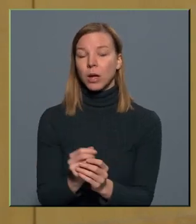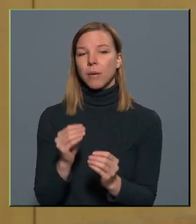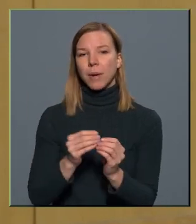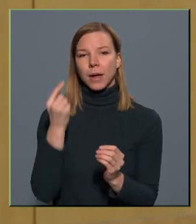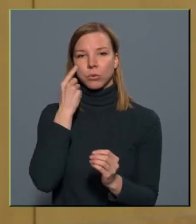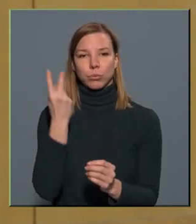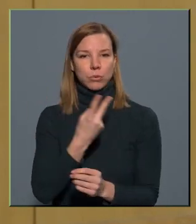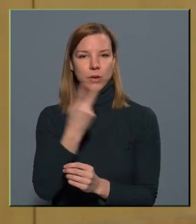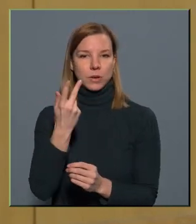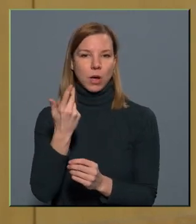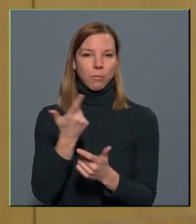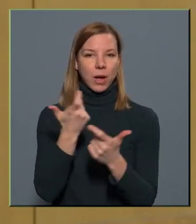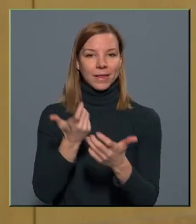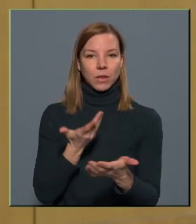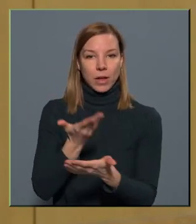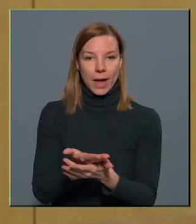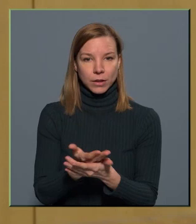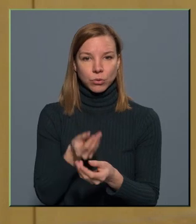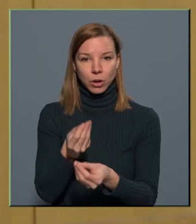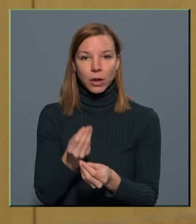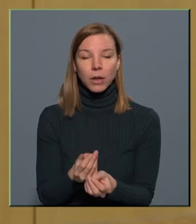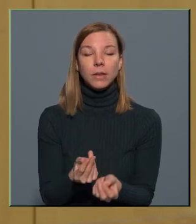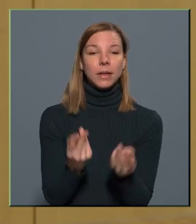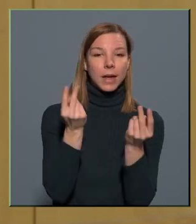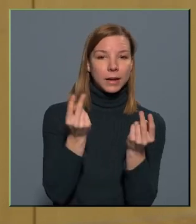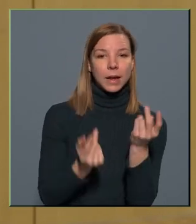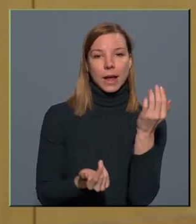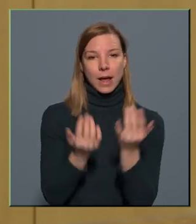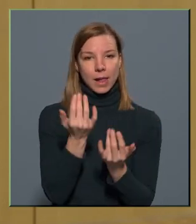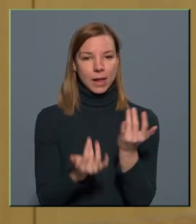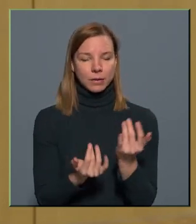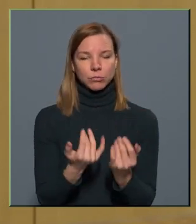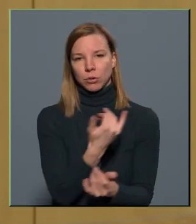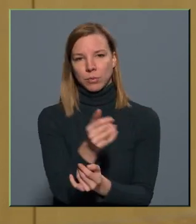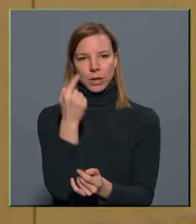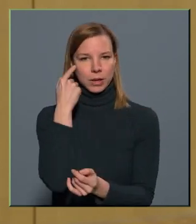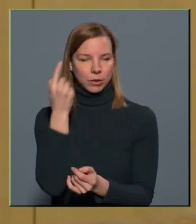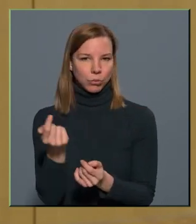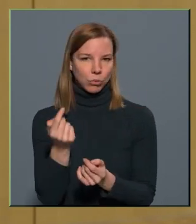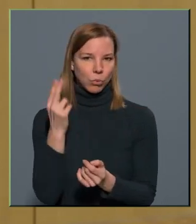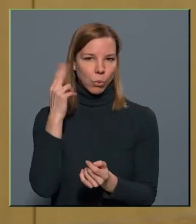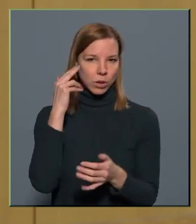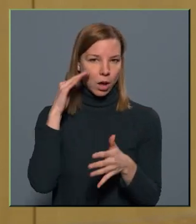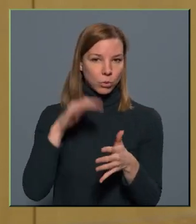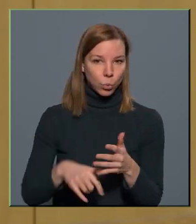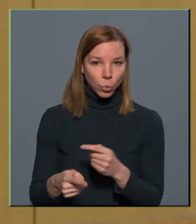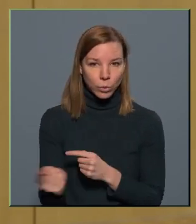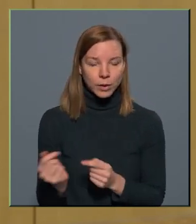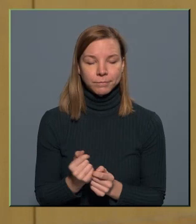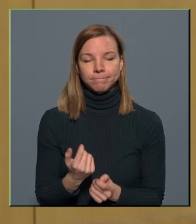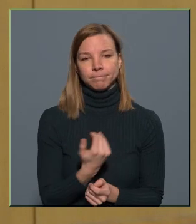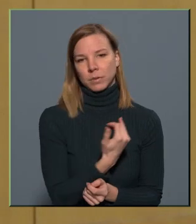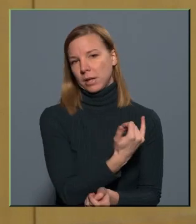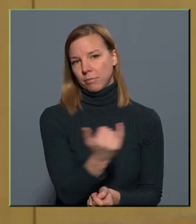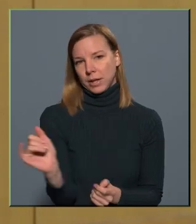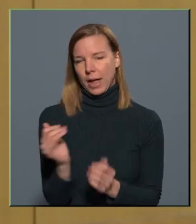adni, értékeléseket, és ebből lehet tanulni mindenkinek. Úgyhogy Én még egyszer nagyon köszönöm mindenkinek, aki